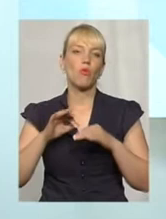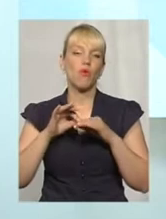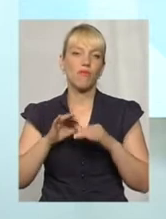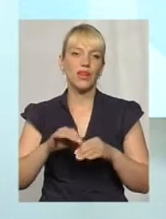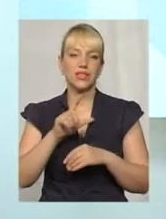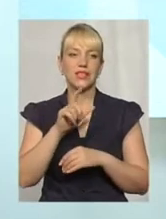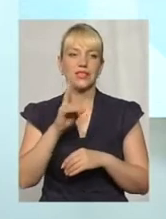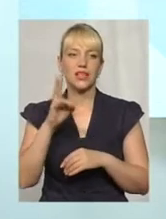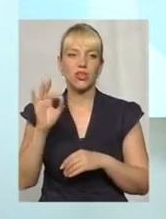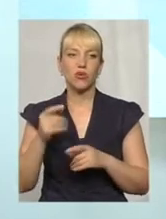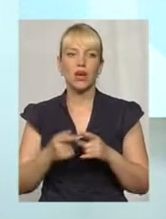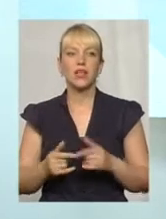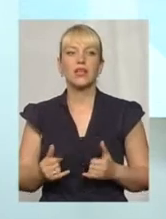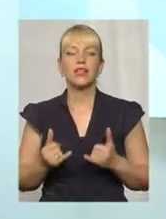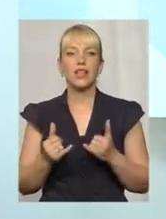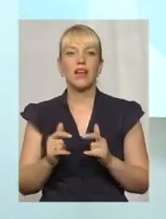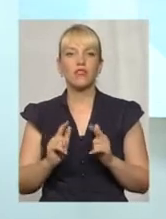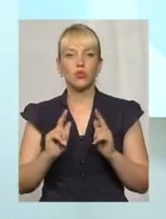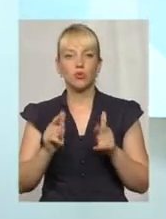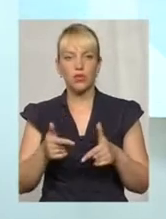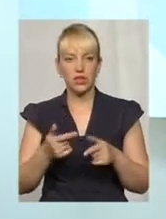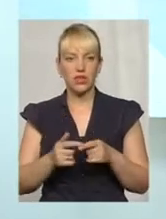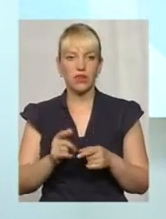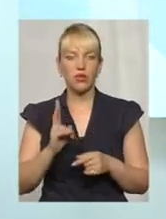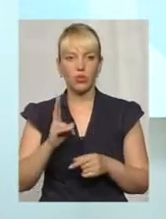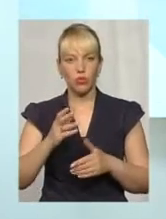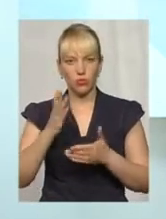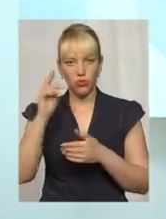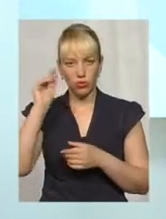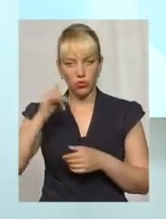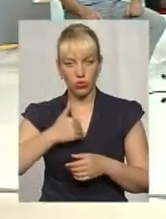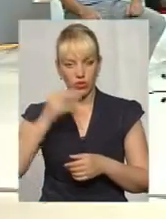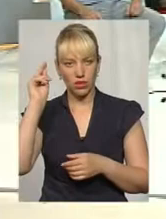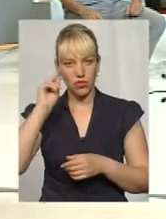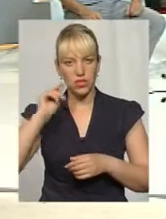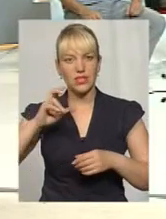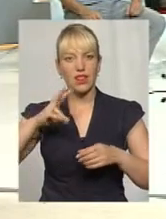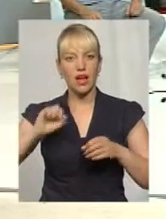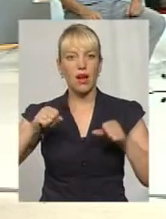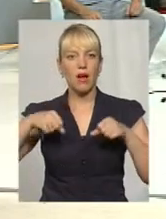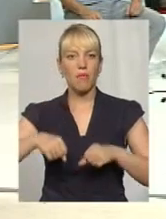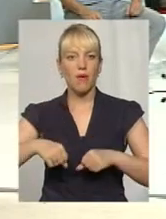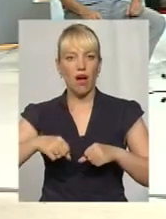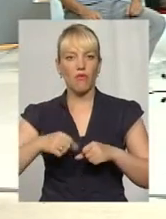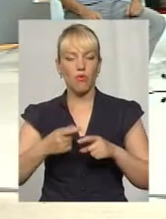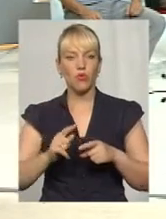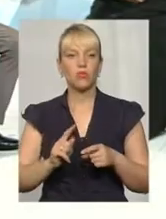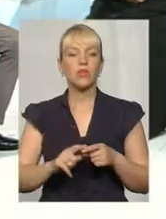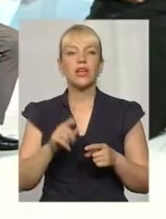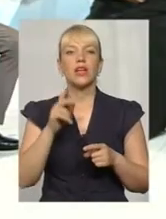на спеціальність 081 «Право на магістратуру». Чи процедура реєстрації така ж, як